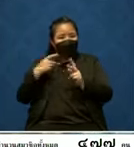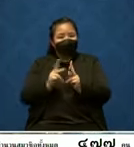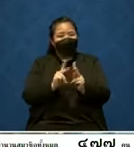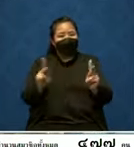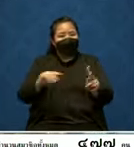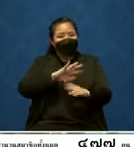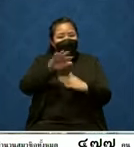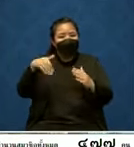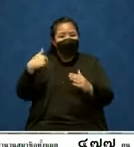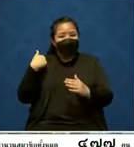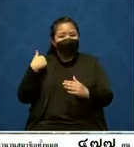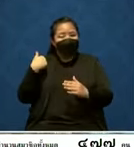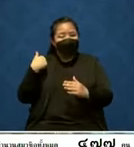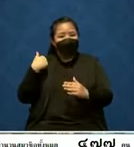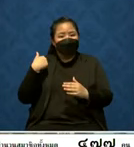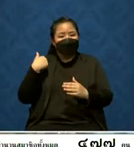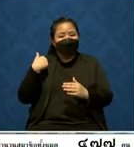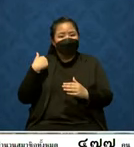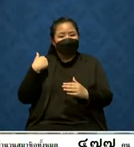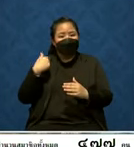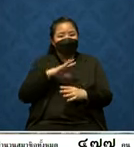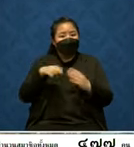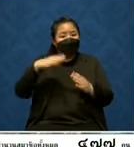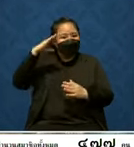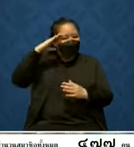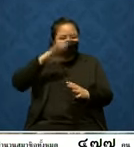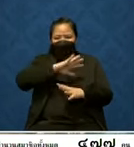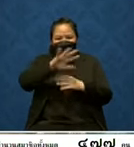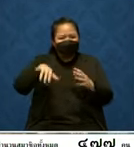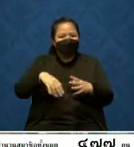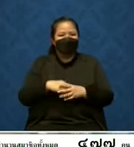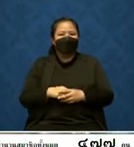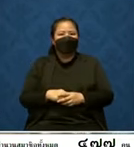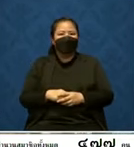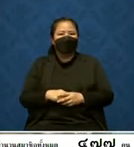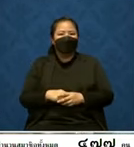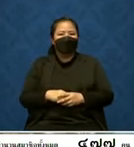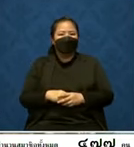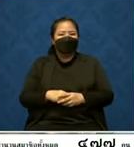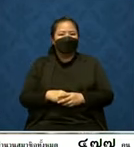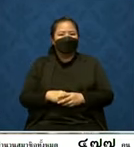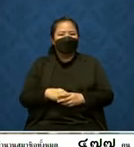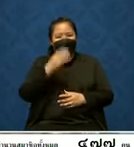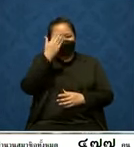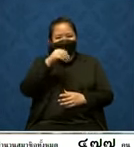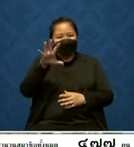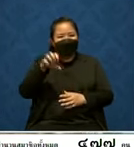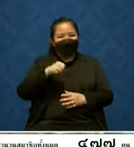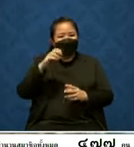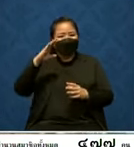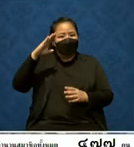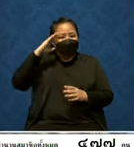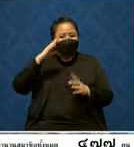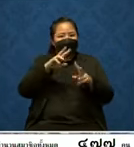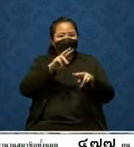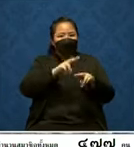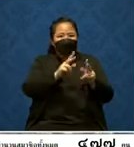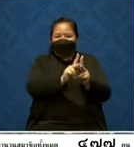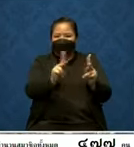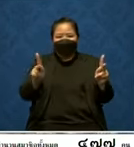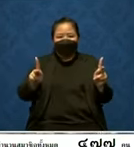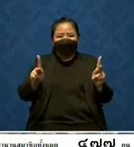ก็เป็นเหล่าทัพทั้งหมดท่านทำไมจะต้องเอาเหล่าทัพมานั่งเป็นกรรมการถ้าท่าน